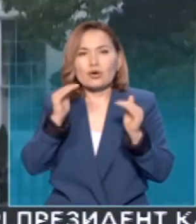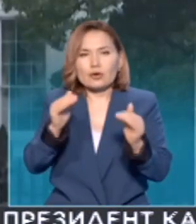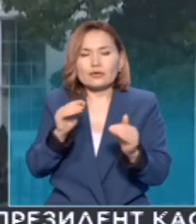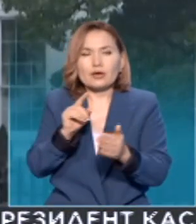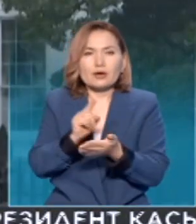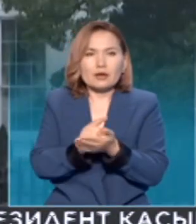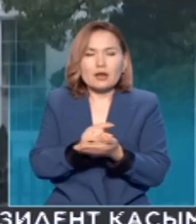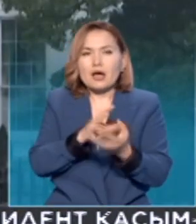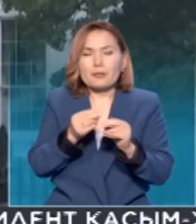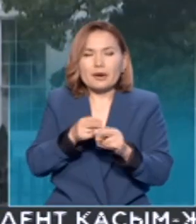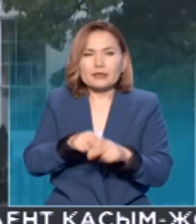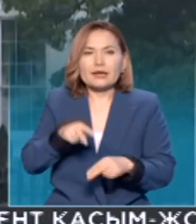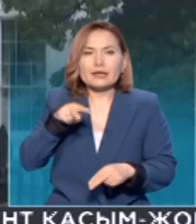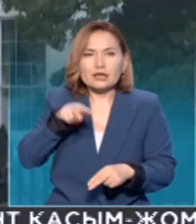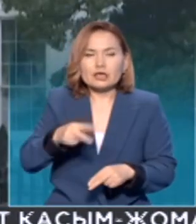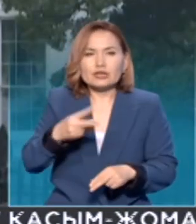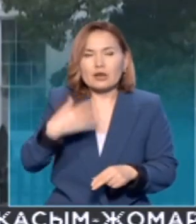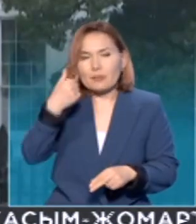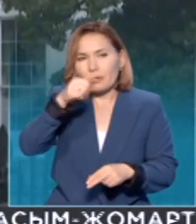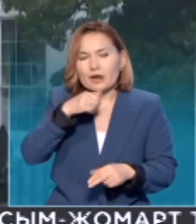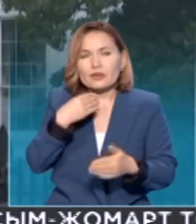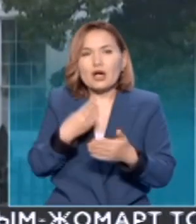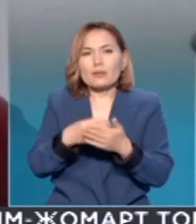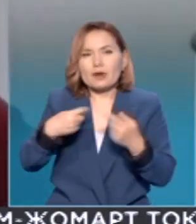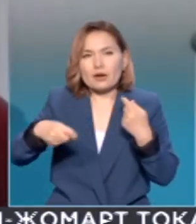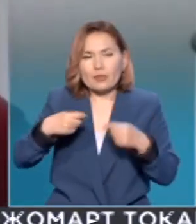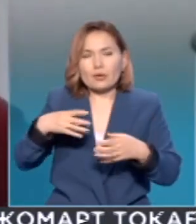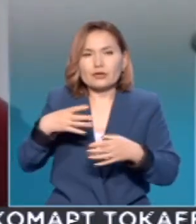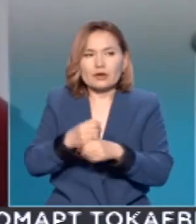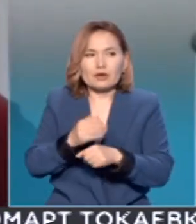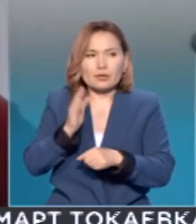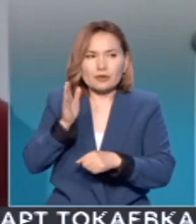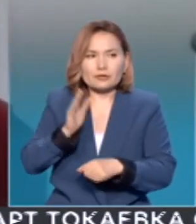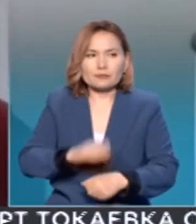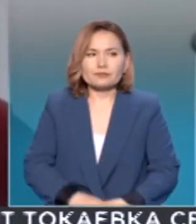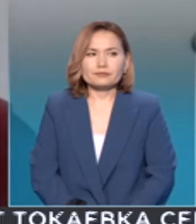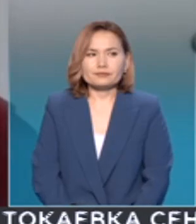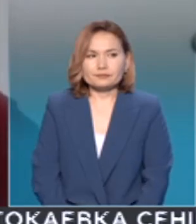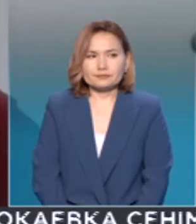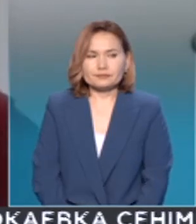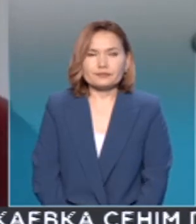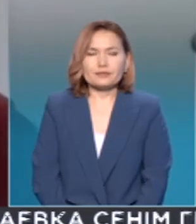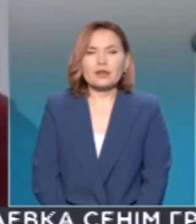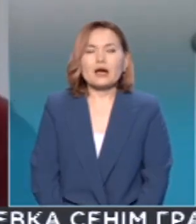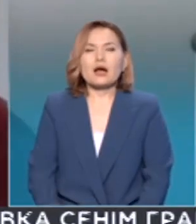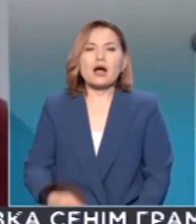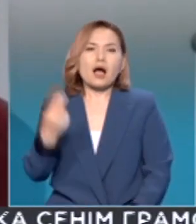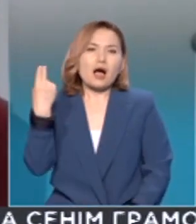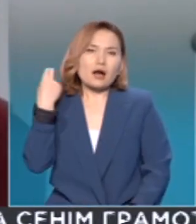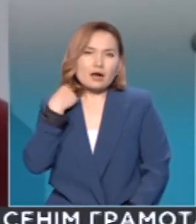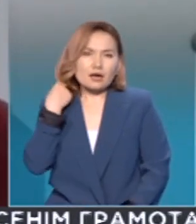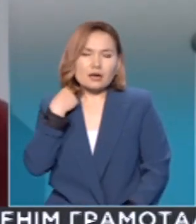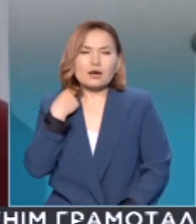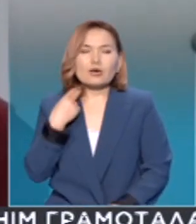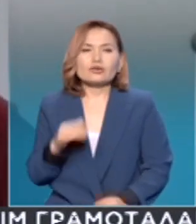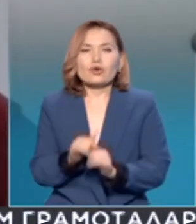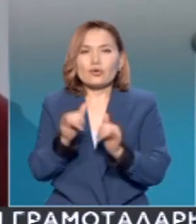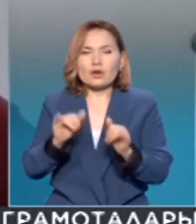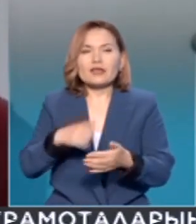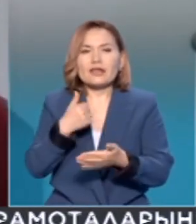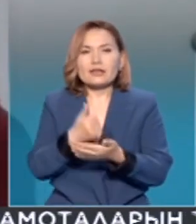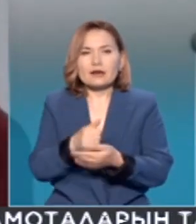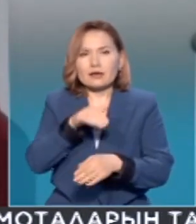бөлек 2024-2025 жылдардың бюджет шығыстары да қысқармақ. Ал қарыздың ұлғаюына себеп болып жатқан